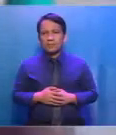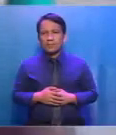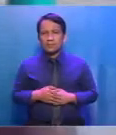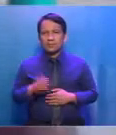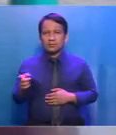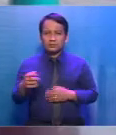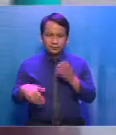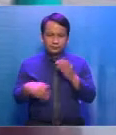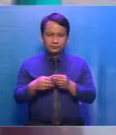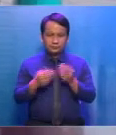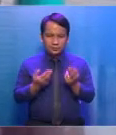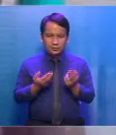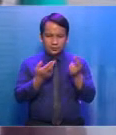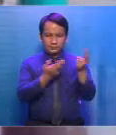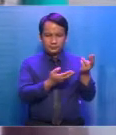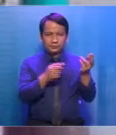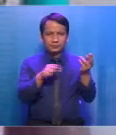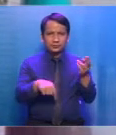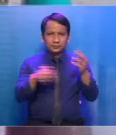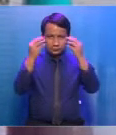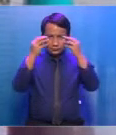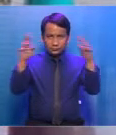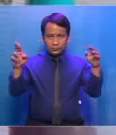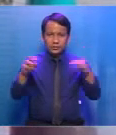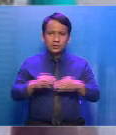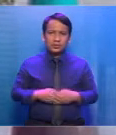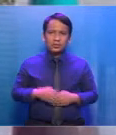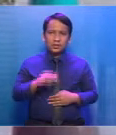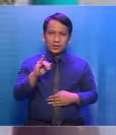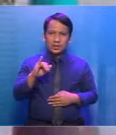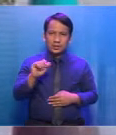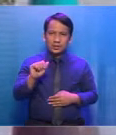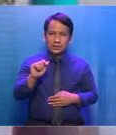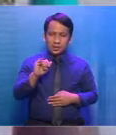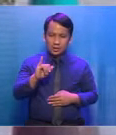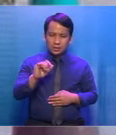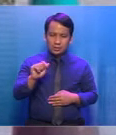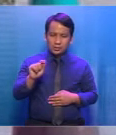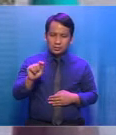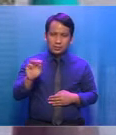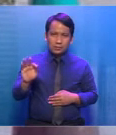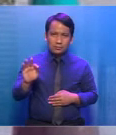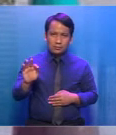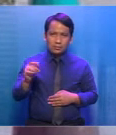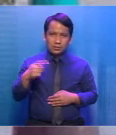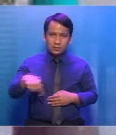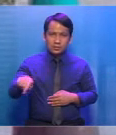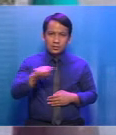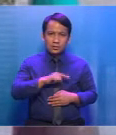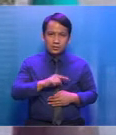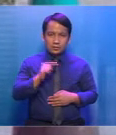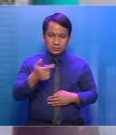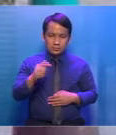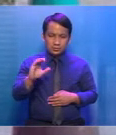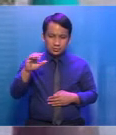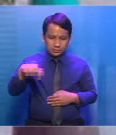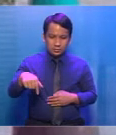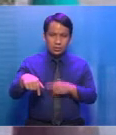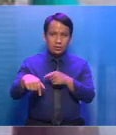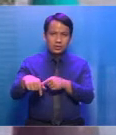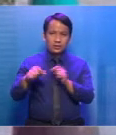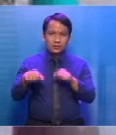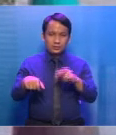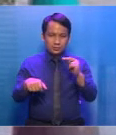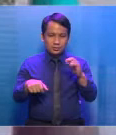Sa kabila nito, inirekomenda naman ng mga mayor sa Interagency Task Force na sa isailalim pa rin sa General Community Quarantine